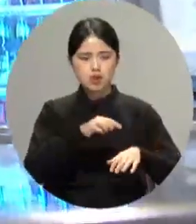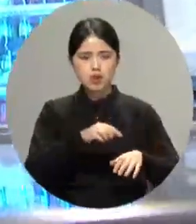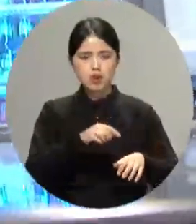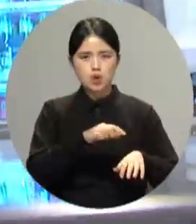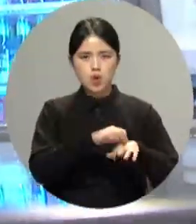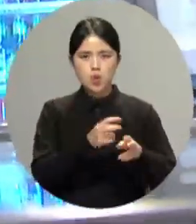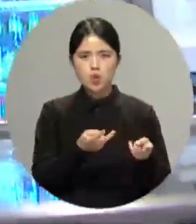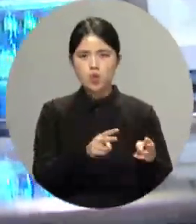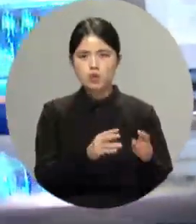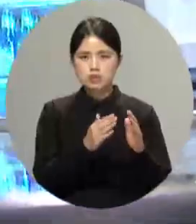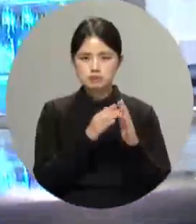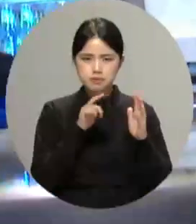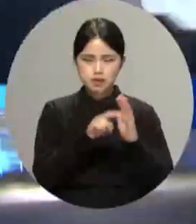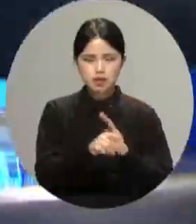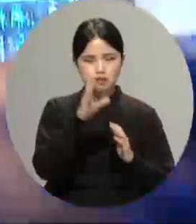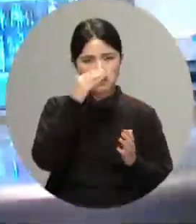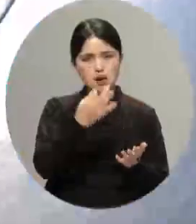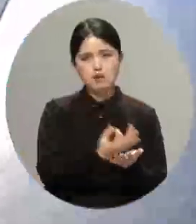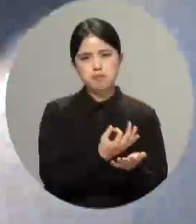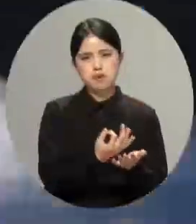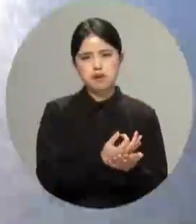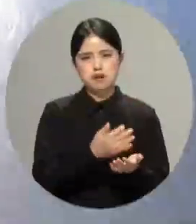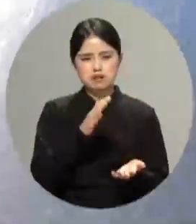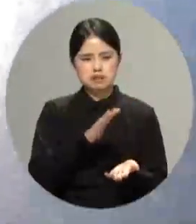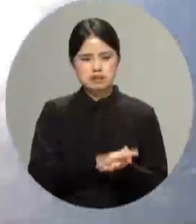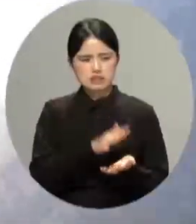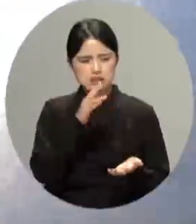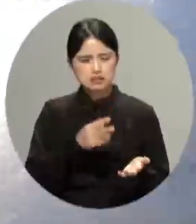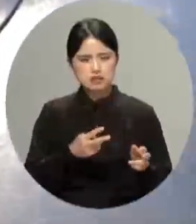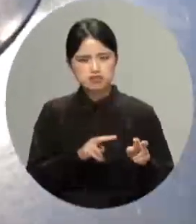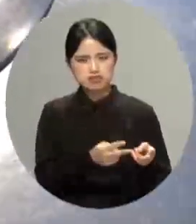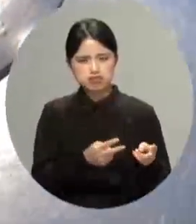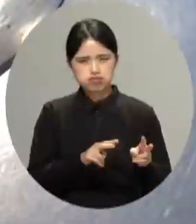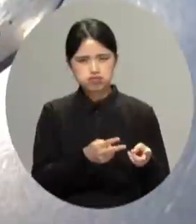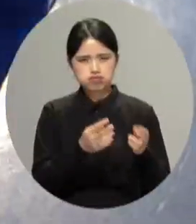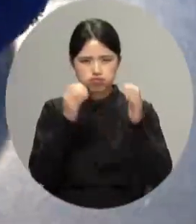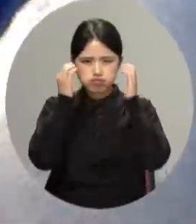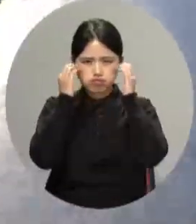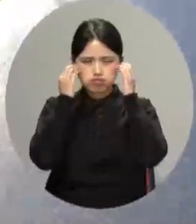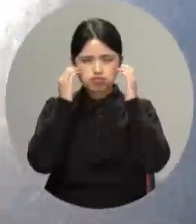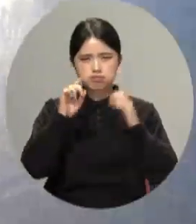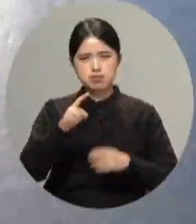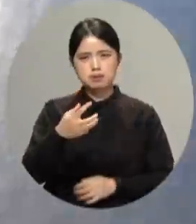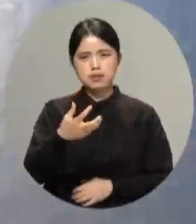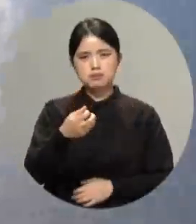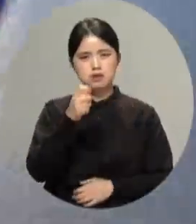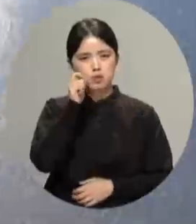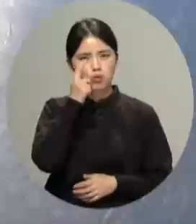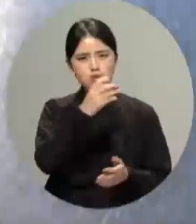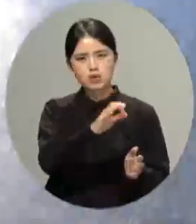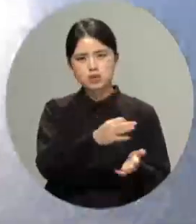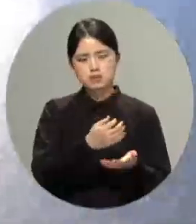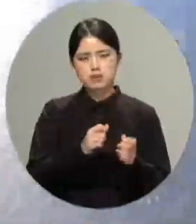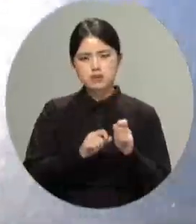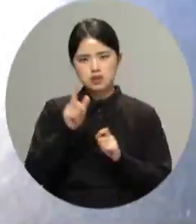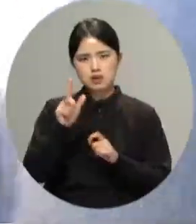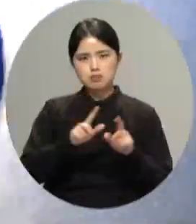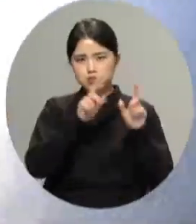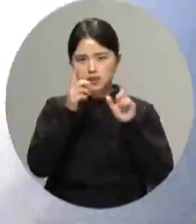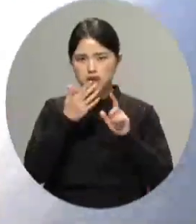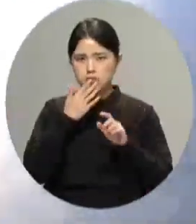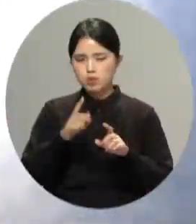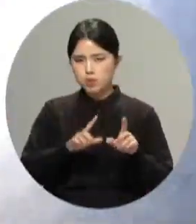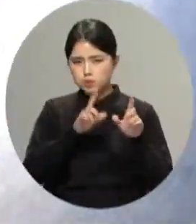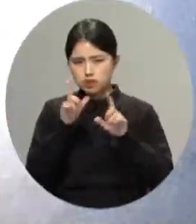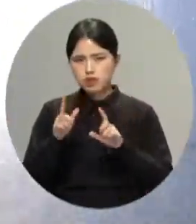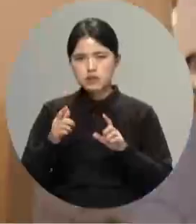가 아르바이트를 합니다. 뜨거운 불판 앞을 오가며 번 180만 원 남짓한 월급은 대부분 생활비와 학비로